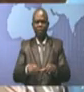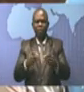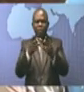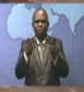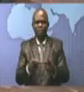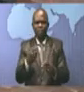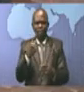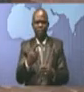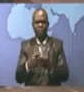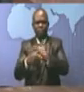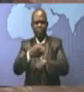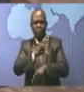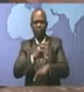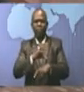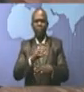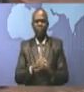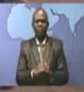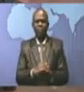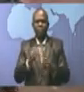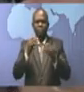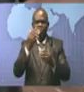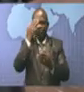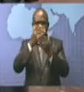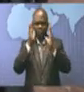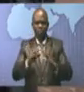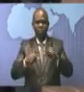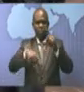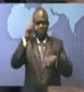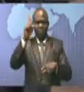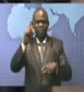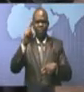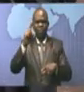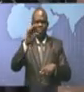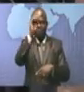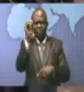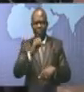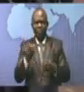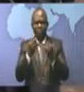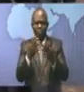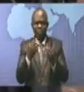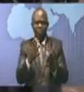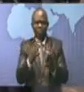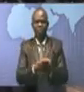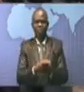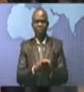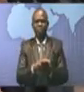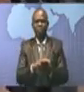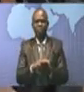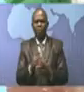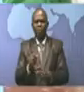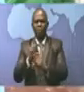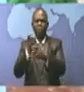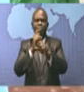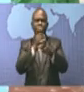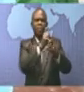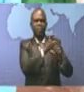rehausser le rendement scolaire. Des élèves qui se sont distingués au concours national au niveau du palmarès ont reçu des